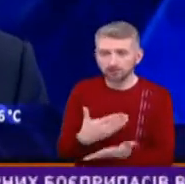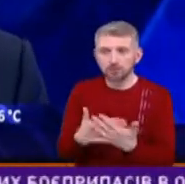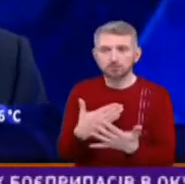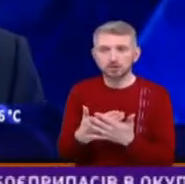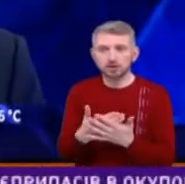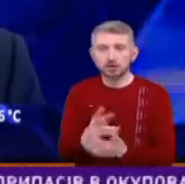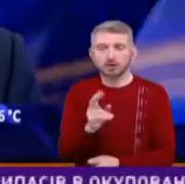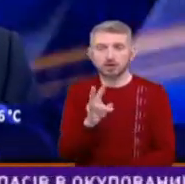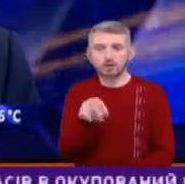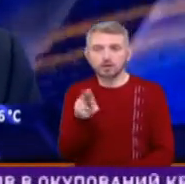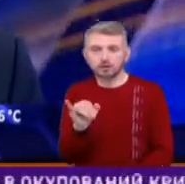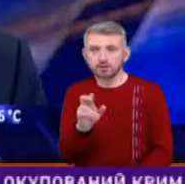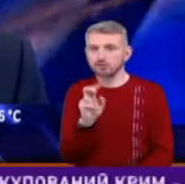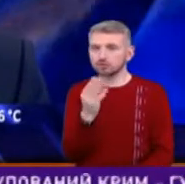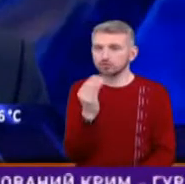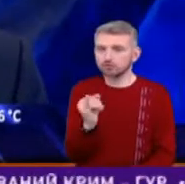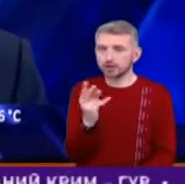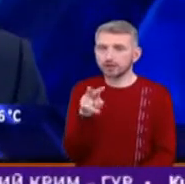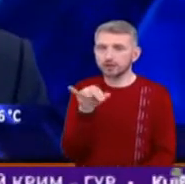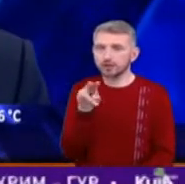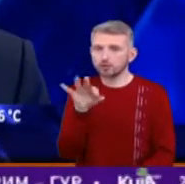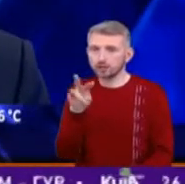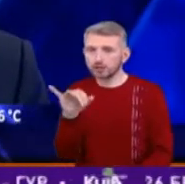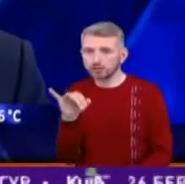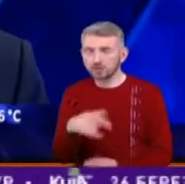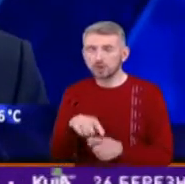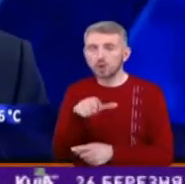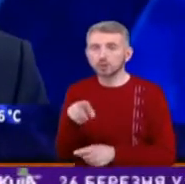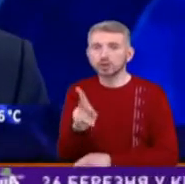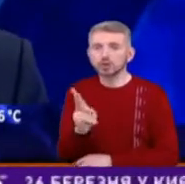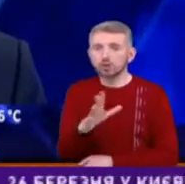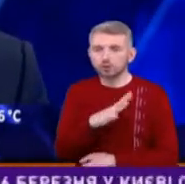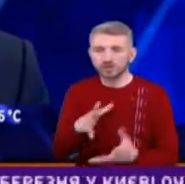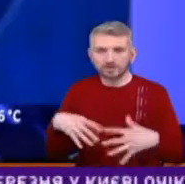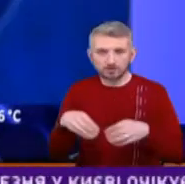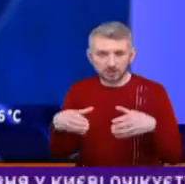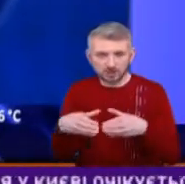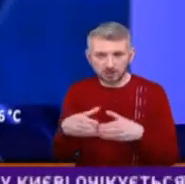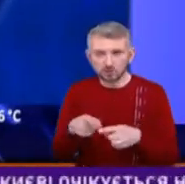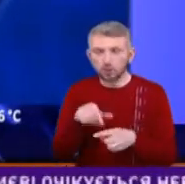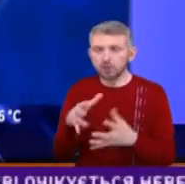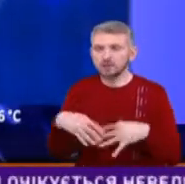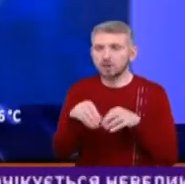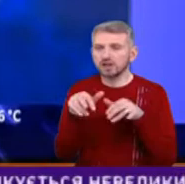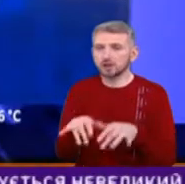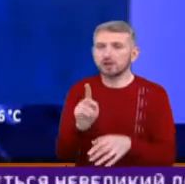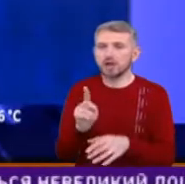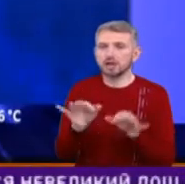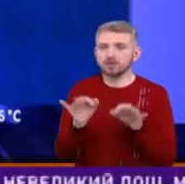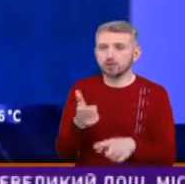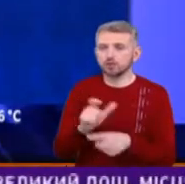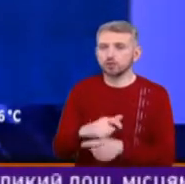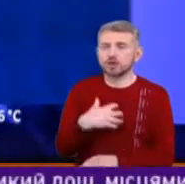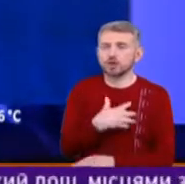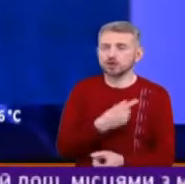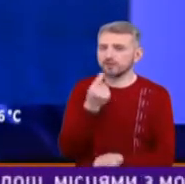клани Кеннеді, клани Бушів, клани Клінтонів. Це люди, які були в сім'ї, це в них сімейна справа. Але, от, звичайно, дуже важливий